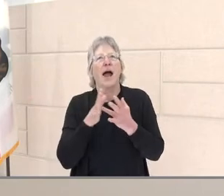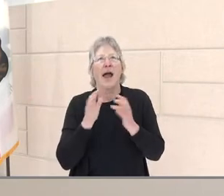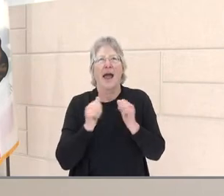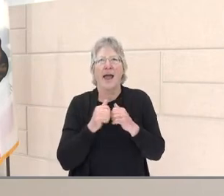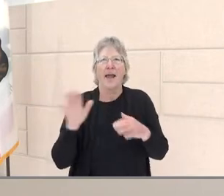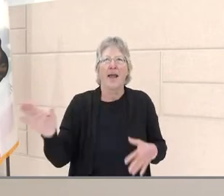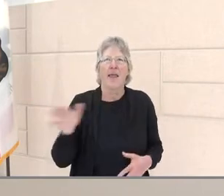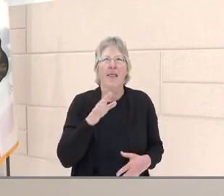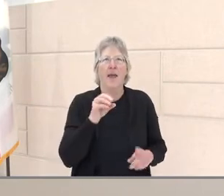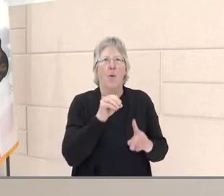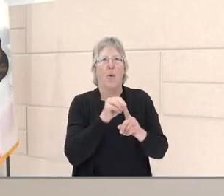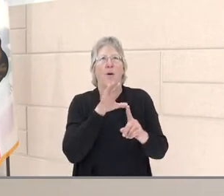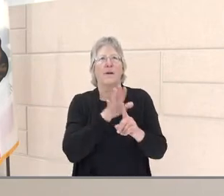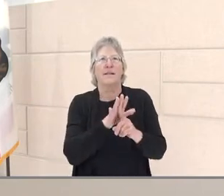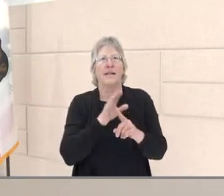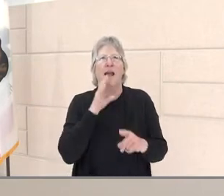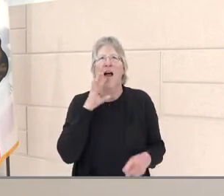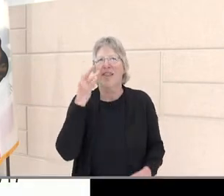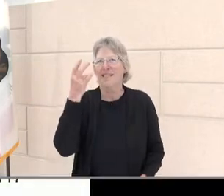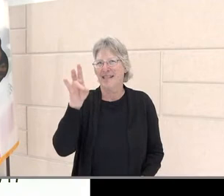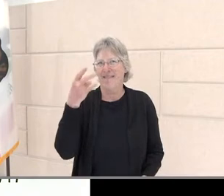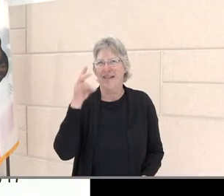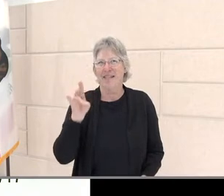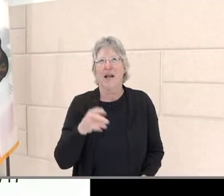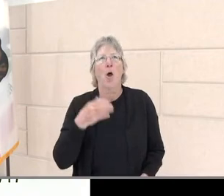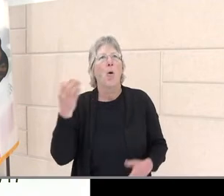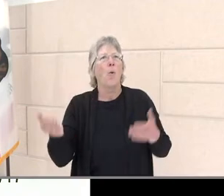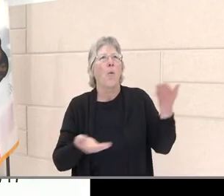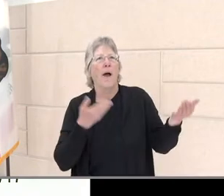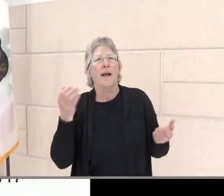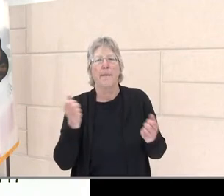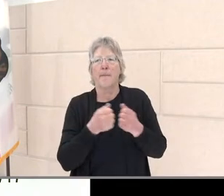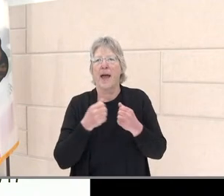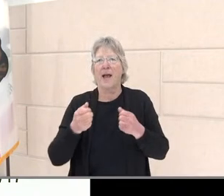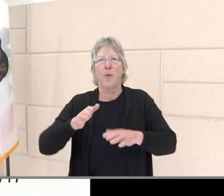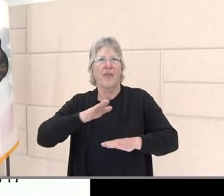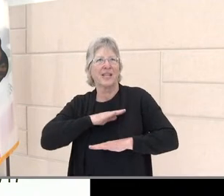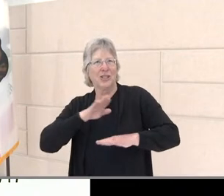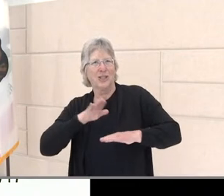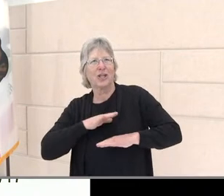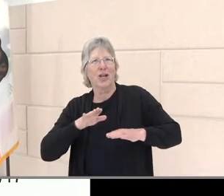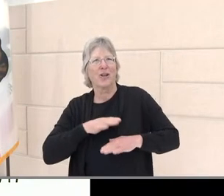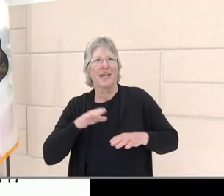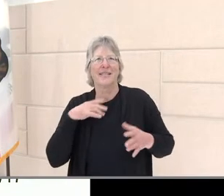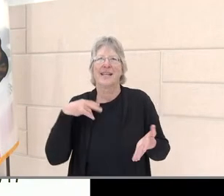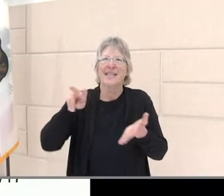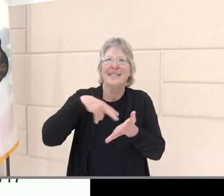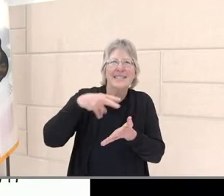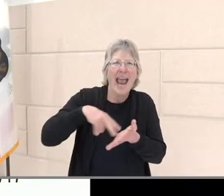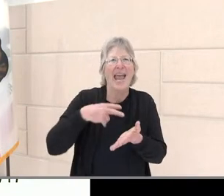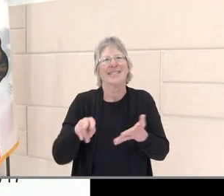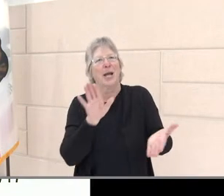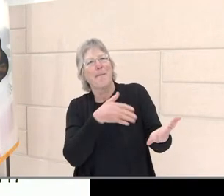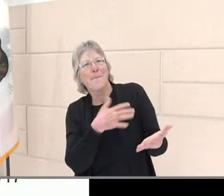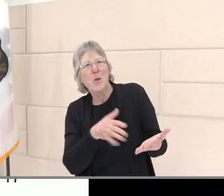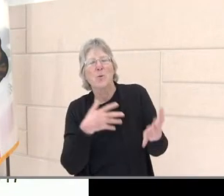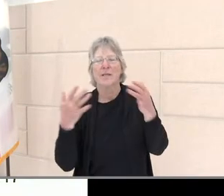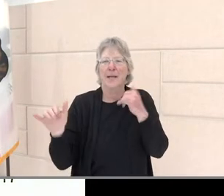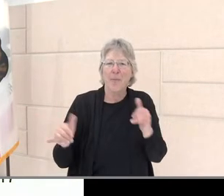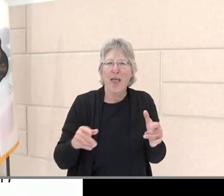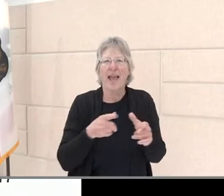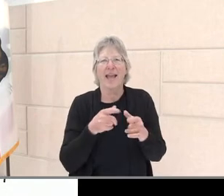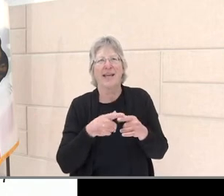សាលារៀនបានស្វាគមន៍សិស្សថ្នាក់ទី9ត្រឡប់ចូលរៀនវិញដោយមានជាកម្មវិធីណែនាំបង្ហាញកម្មវិធីនៅក្នុងសា